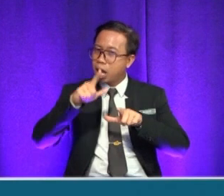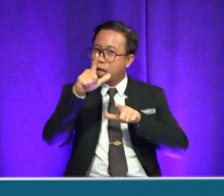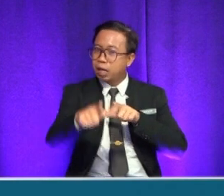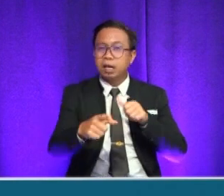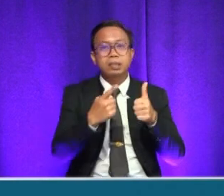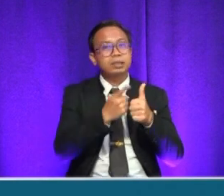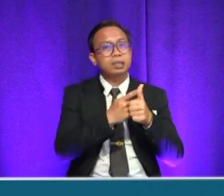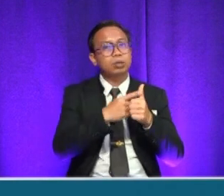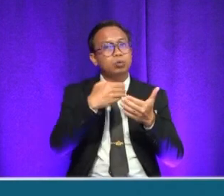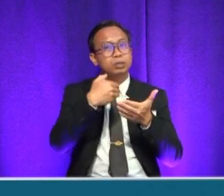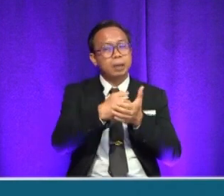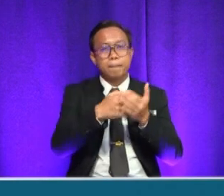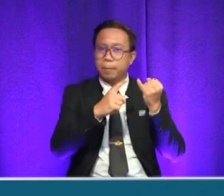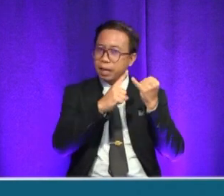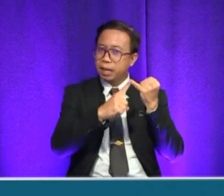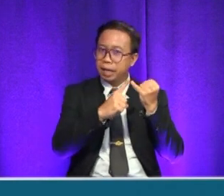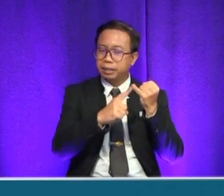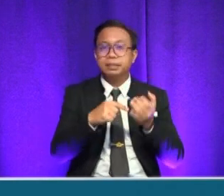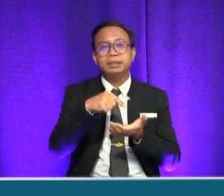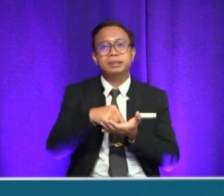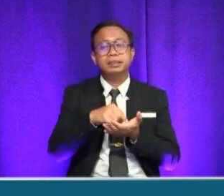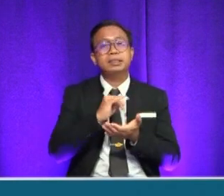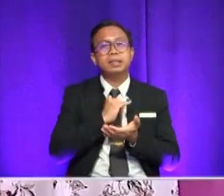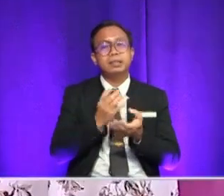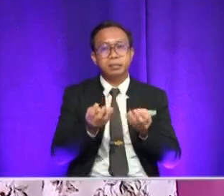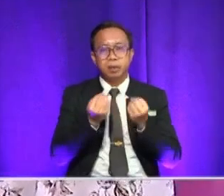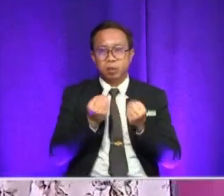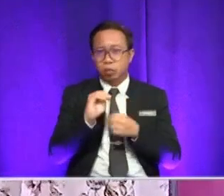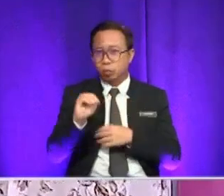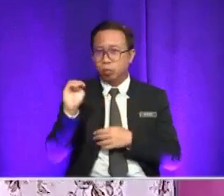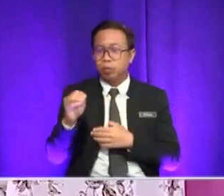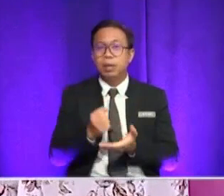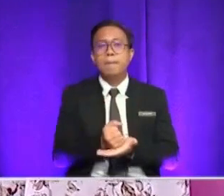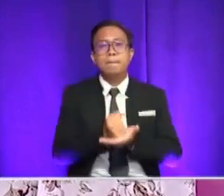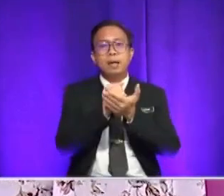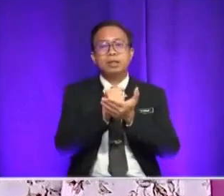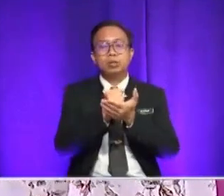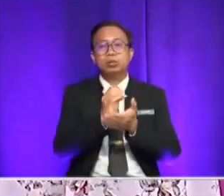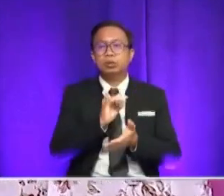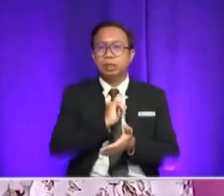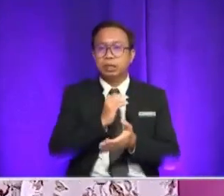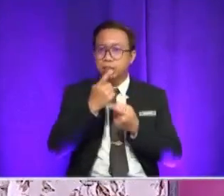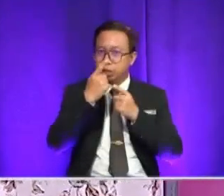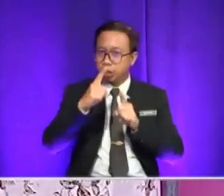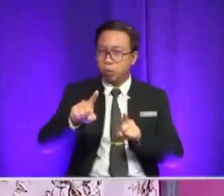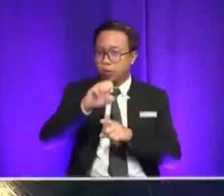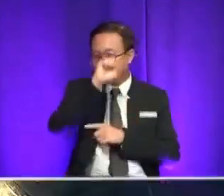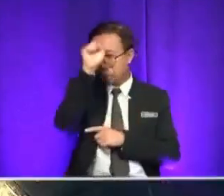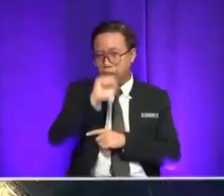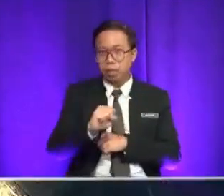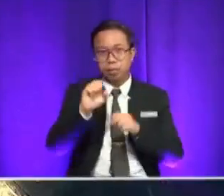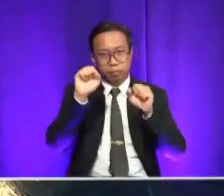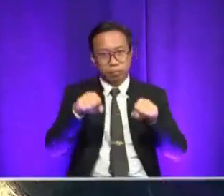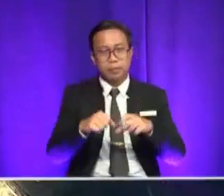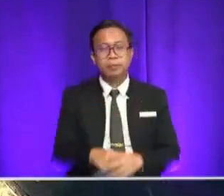sehinggalah terakhir. Okey, jadi dekat sini saya nak murid bantu saya untuk jawab soalan. Boleh ke? Boleh,